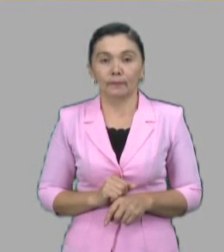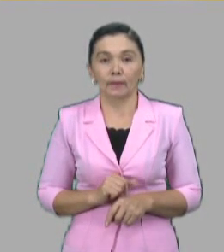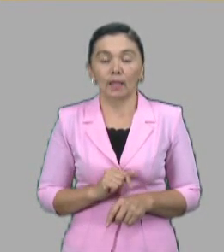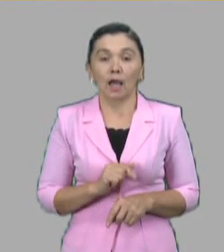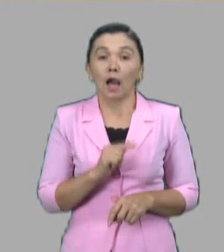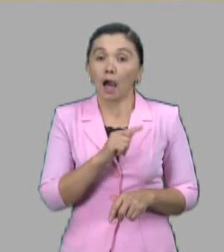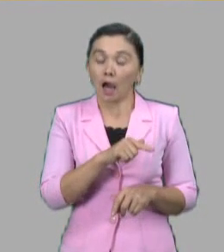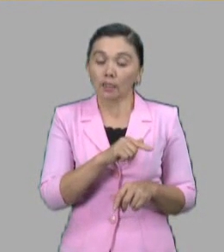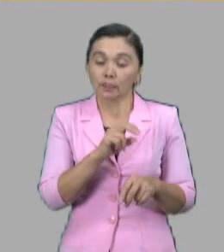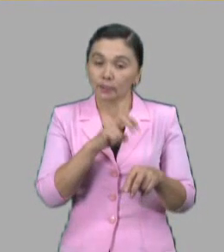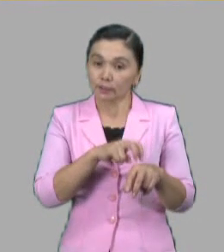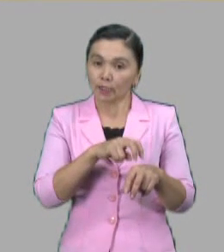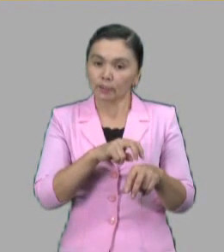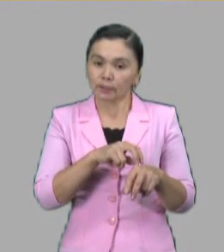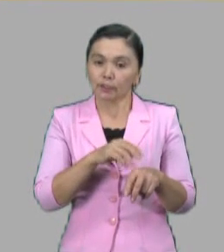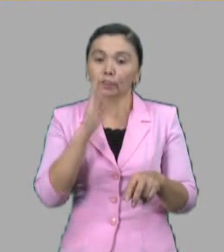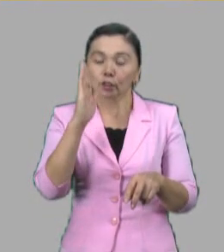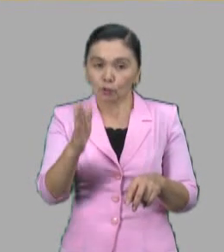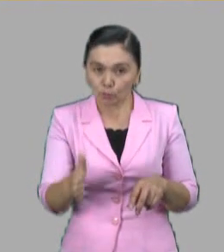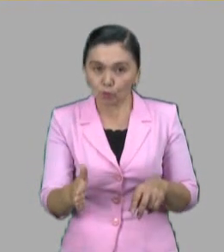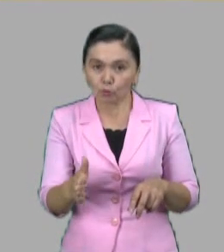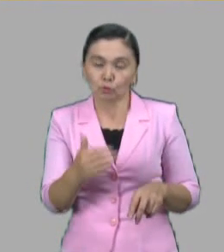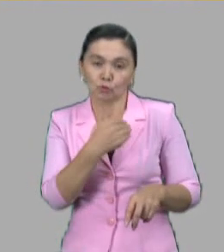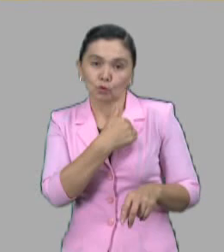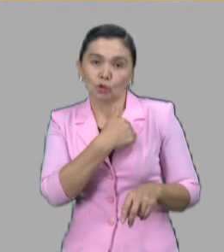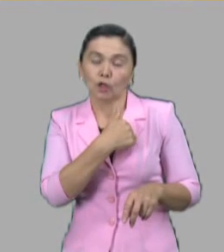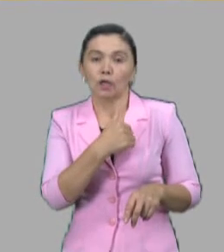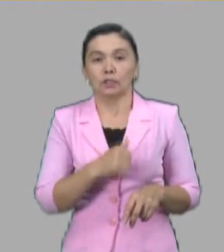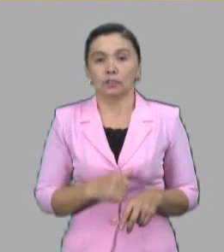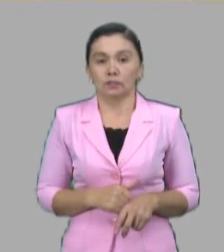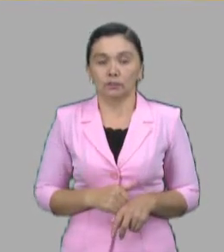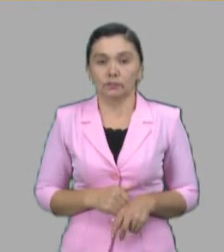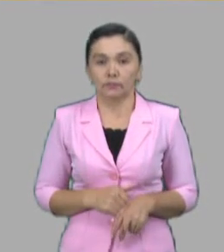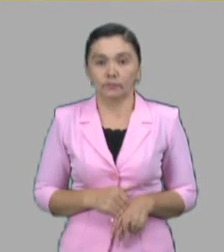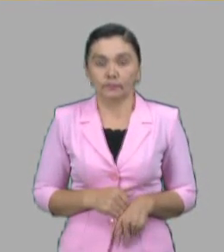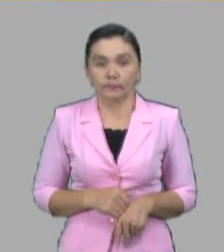Ал дарыгер болууну каалады.